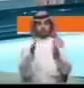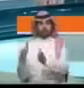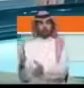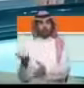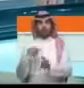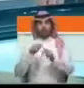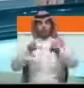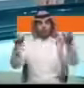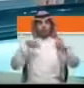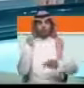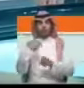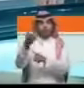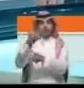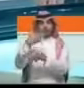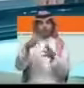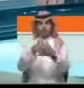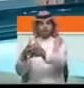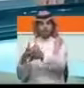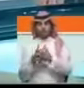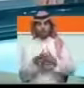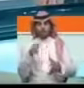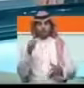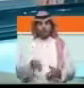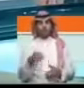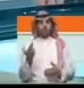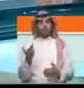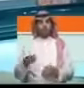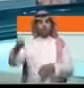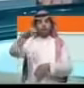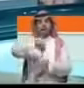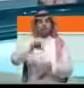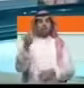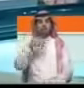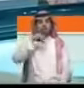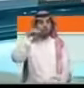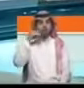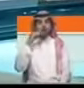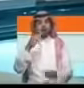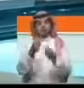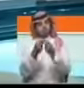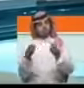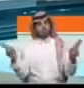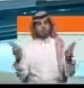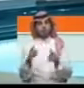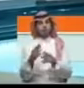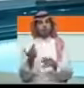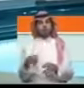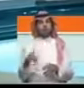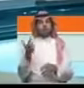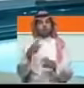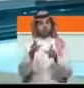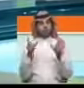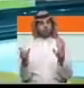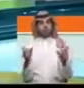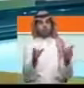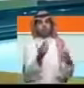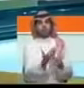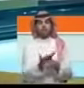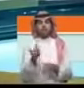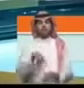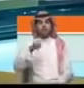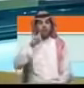أعلن وزير الخارجية الأمريكي مايك بومبيو اليوم في العاصمة الإماراتية أبوظبي أن بلاده متفائلة بإمكانية تأمين الحماية للأكراد